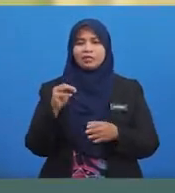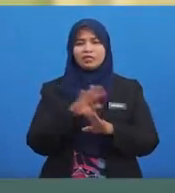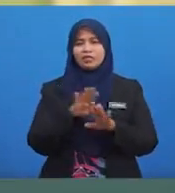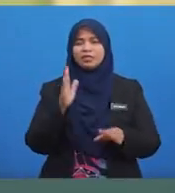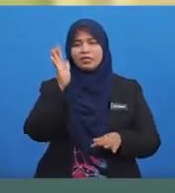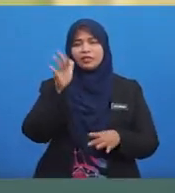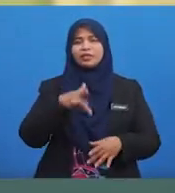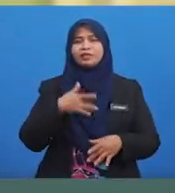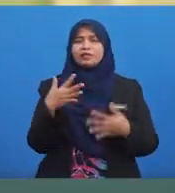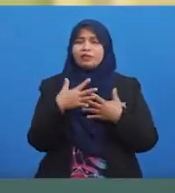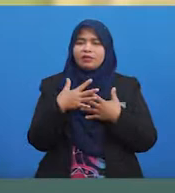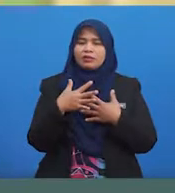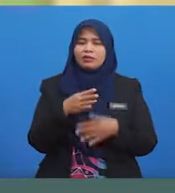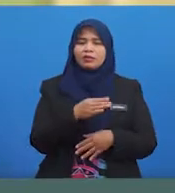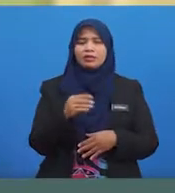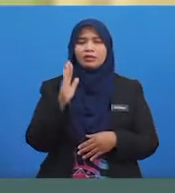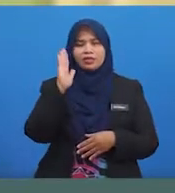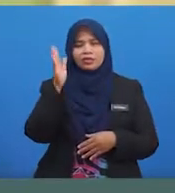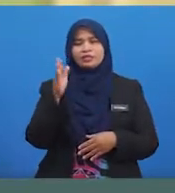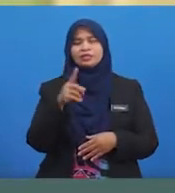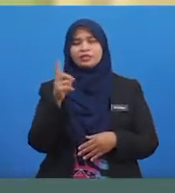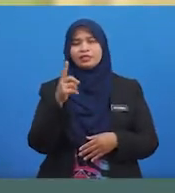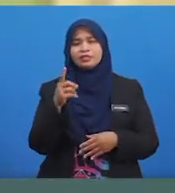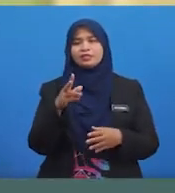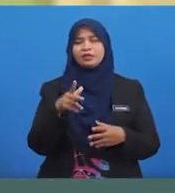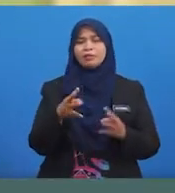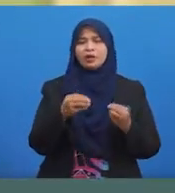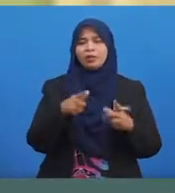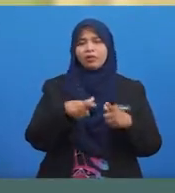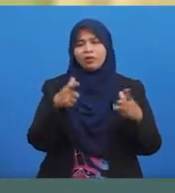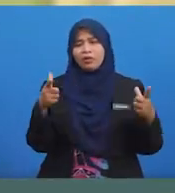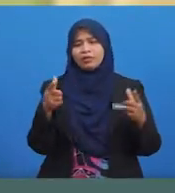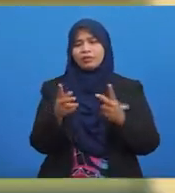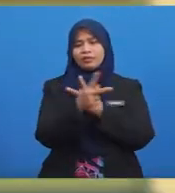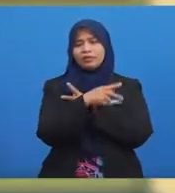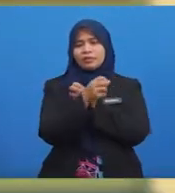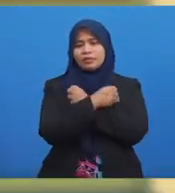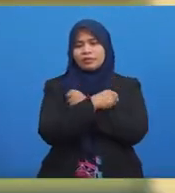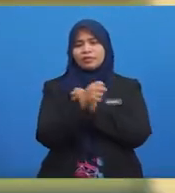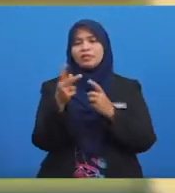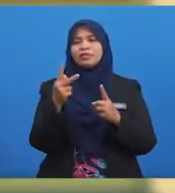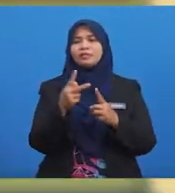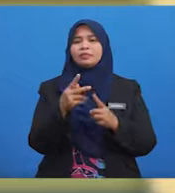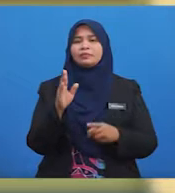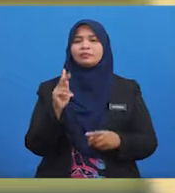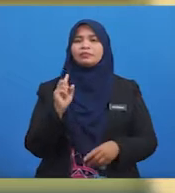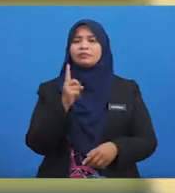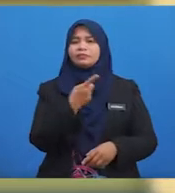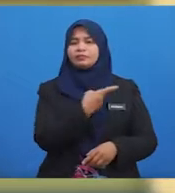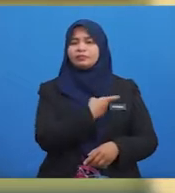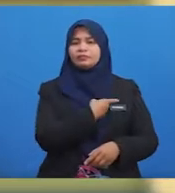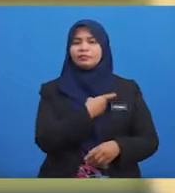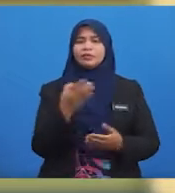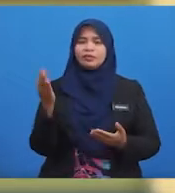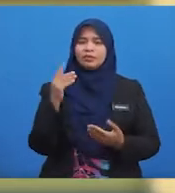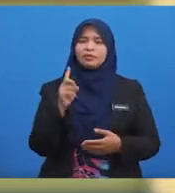setia keinginan meluangkan kasih sayang terhadap kita murid-murid junky the